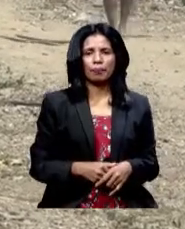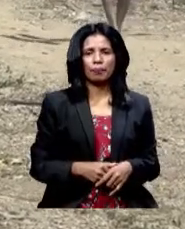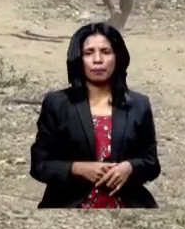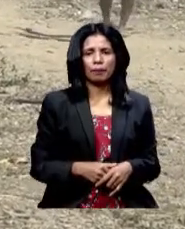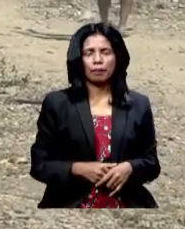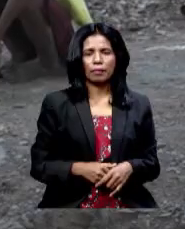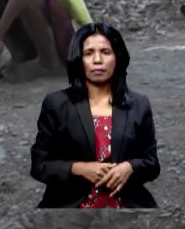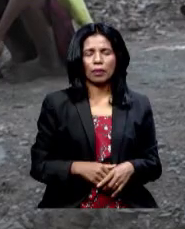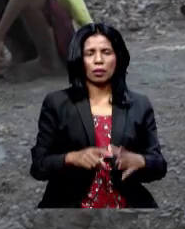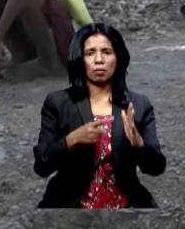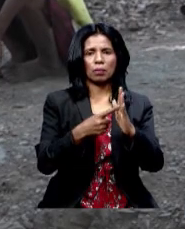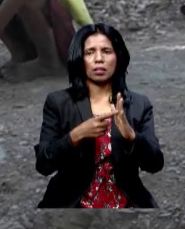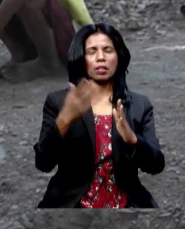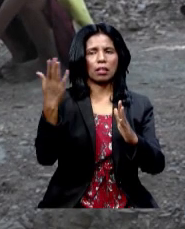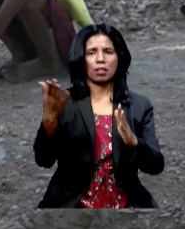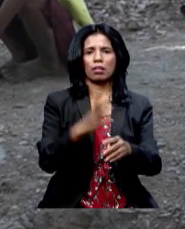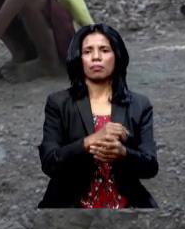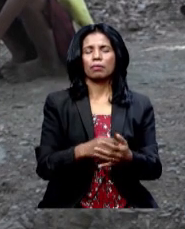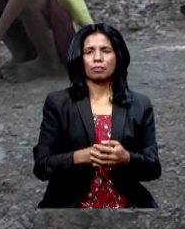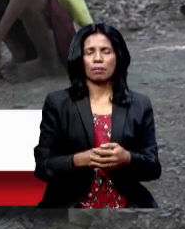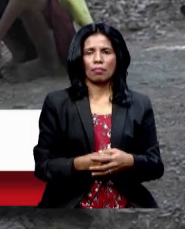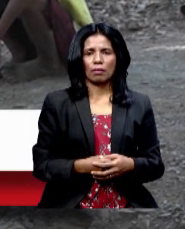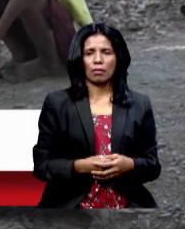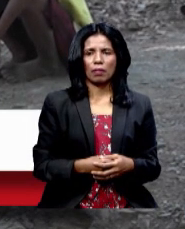Kumasi ho karaik ne bane halai to mai nene.